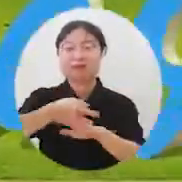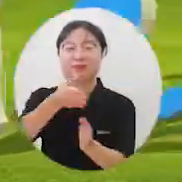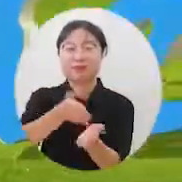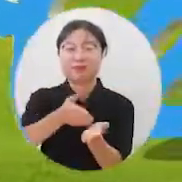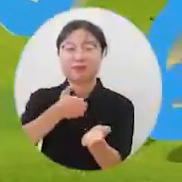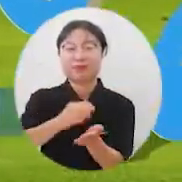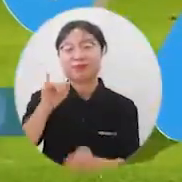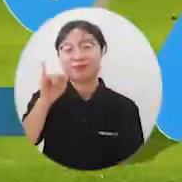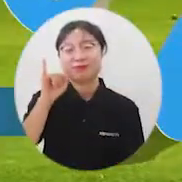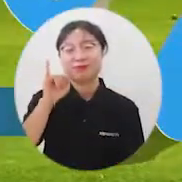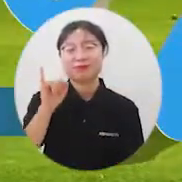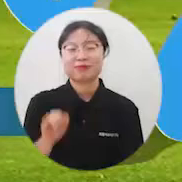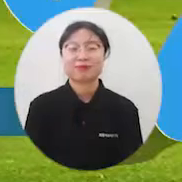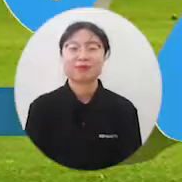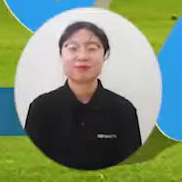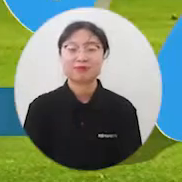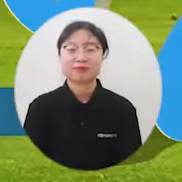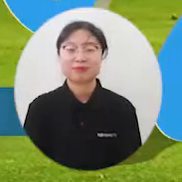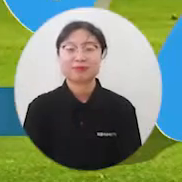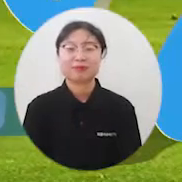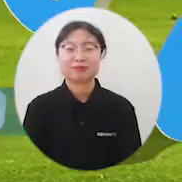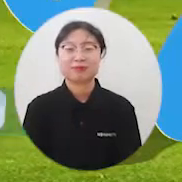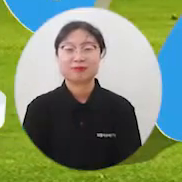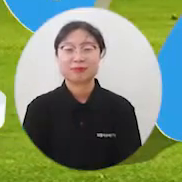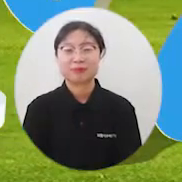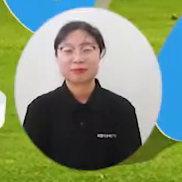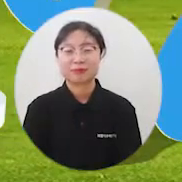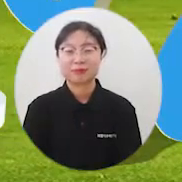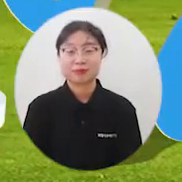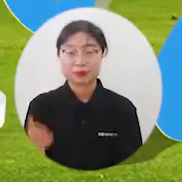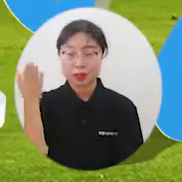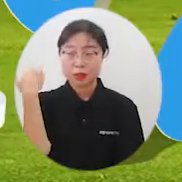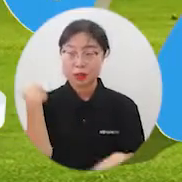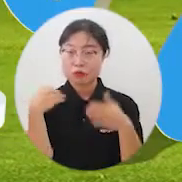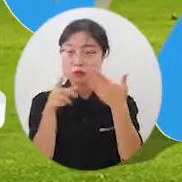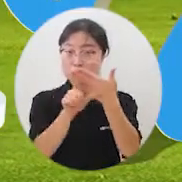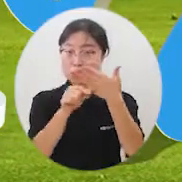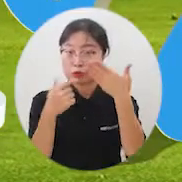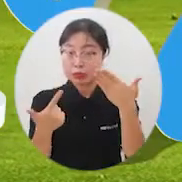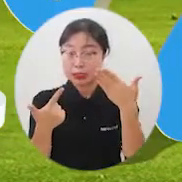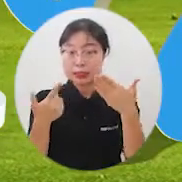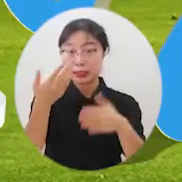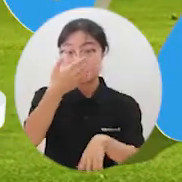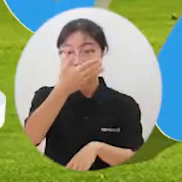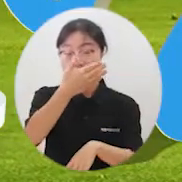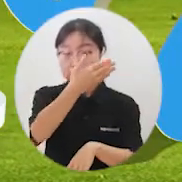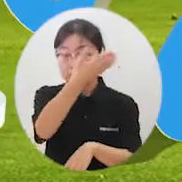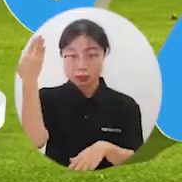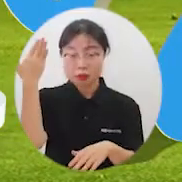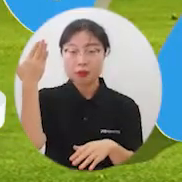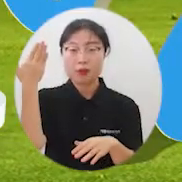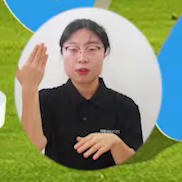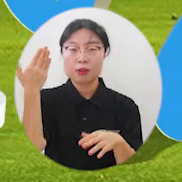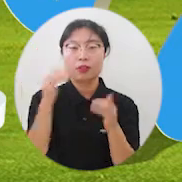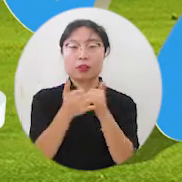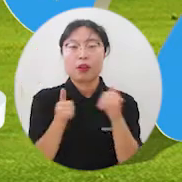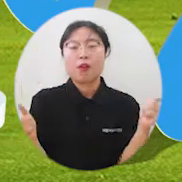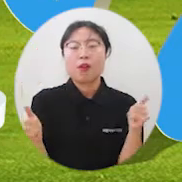안녕하세요. 의영시 시정뉴스 정혜란입니다. 지난 9월 6일 의영시에서 실시한 제1회